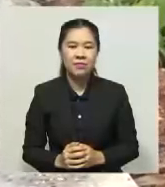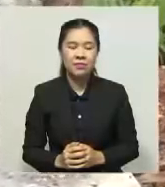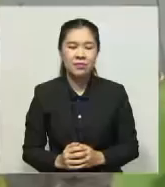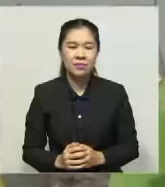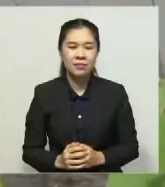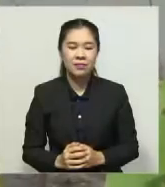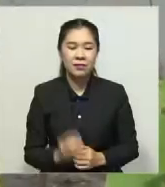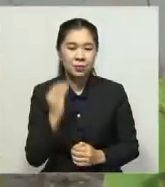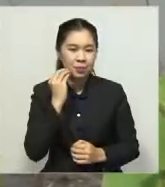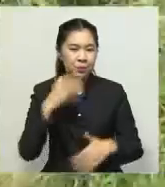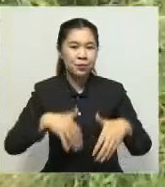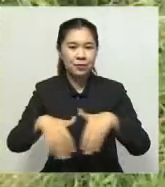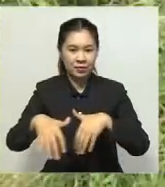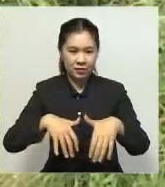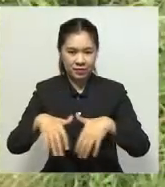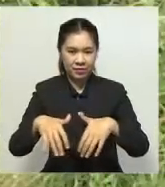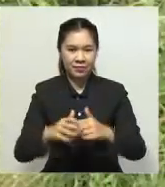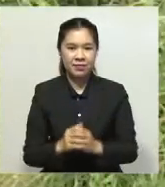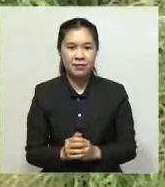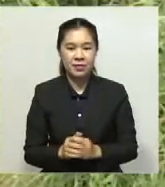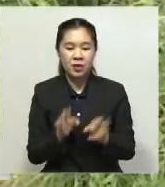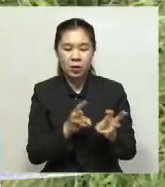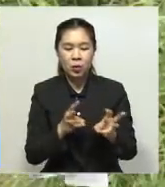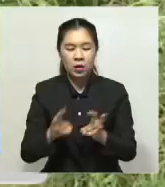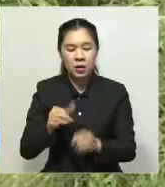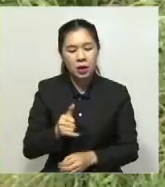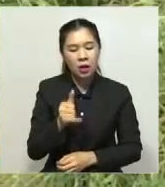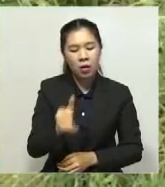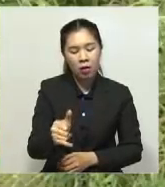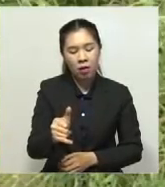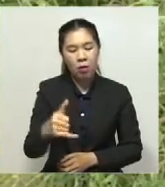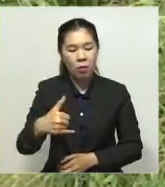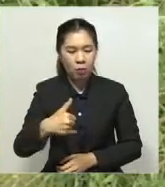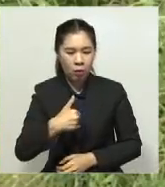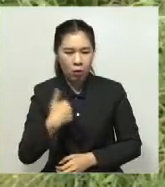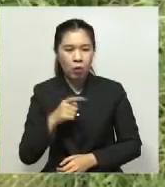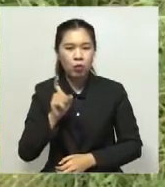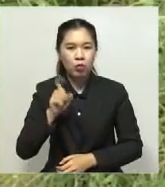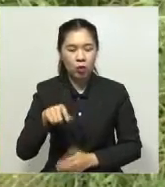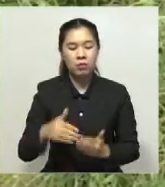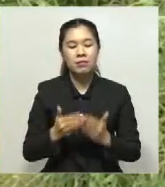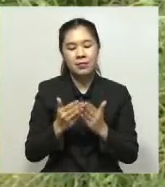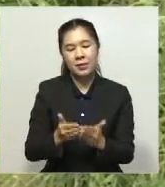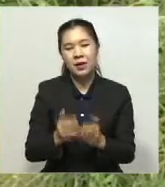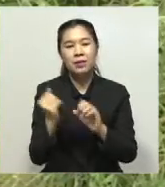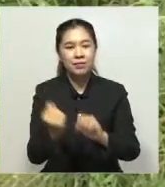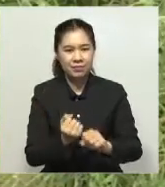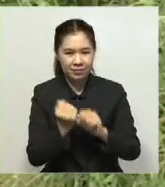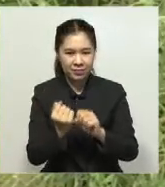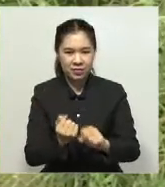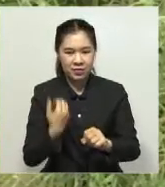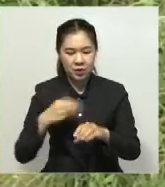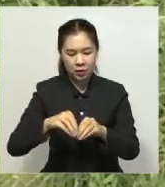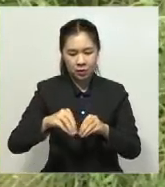สำหรับชาวบ้านที่อยู่ที่นี่นะคะการสัญจรเข้าออกหรือว่าการเดินทางเข้าออกก็จำเป็นต้องใช้เรือส่วนใหญ่ค่ะโดยระยะท